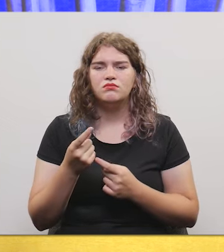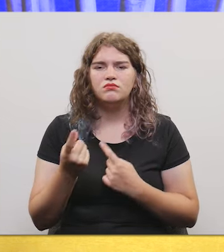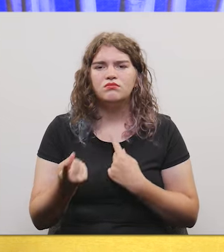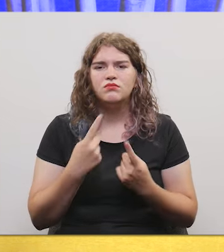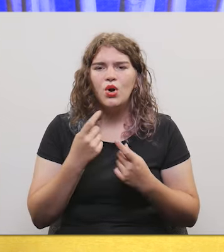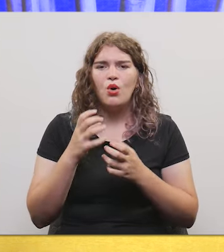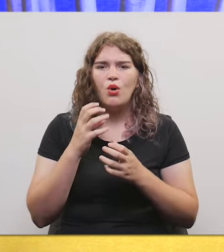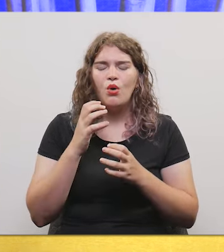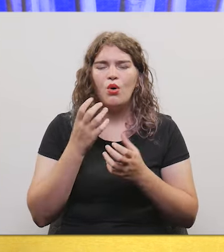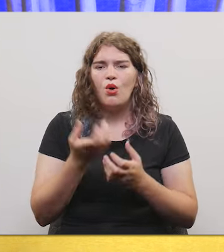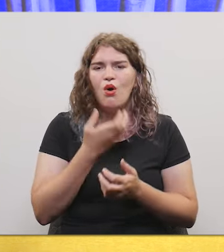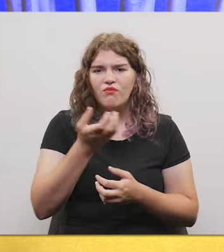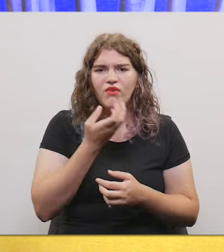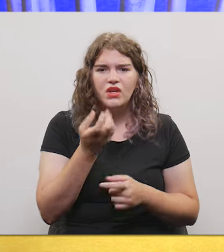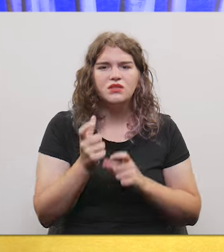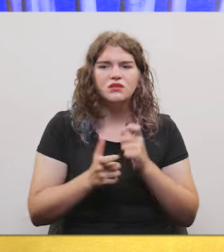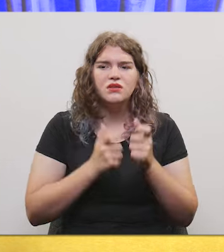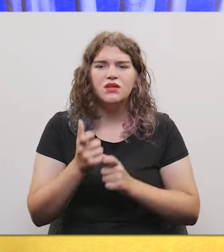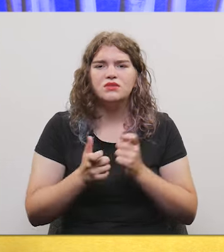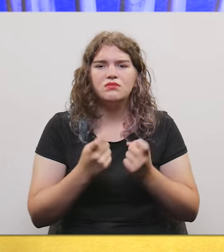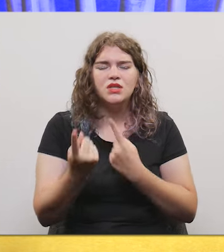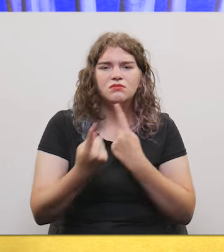biblică, conferințe,